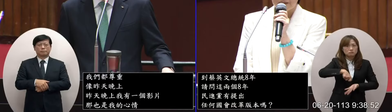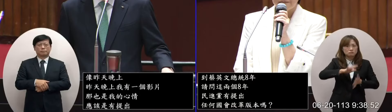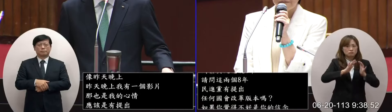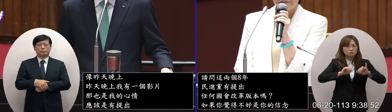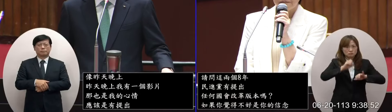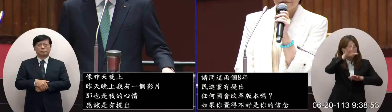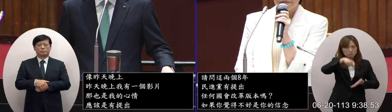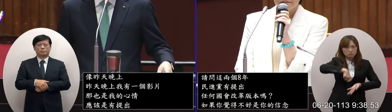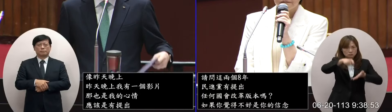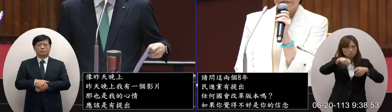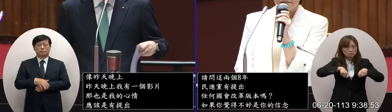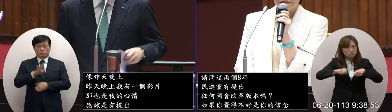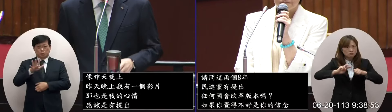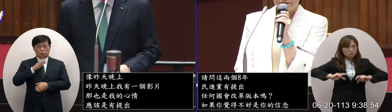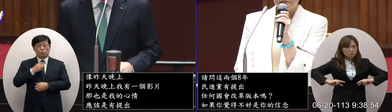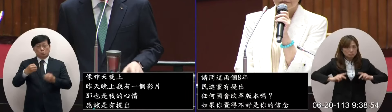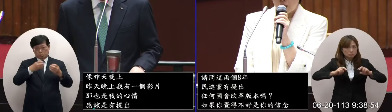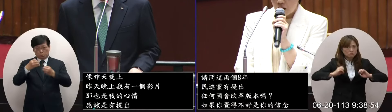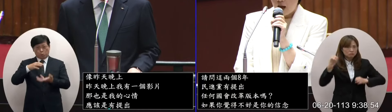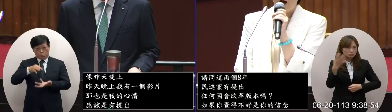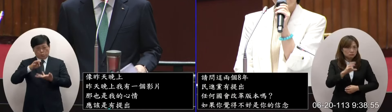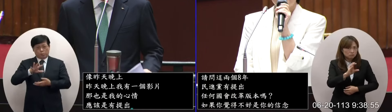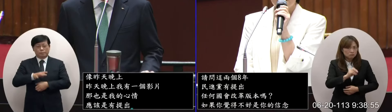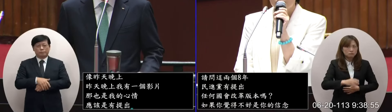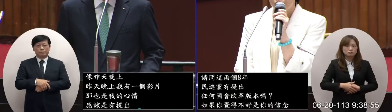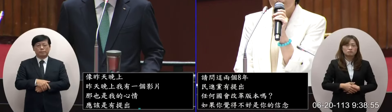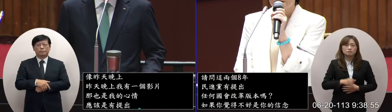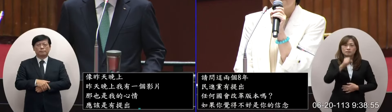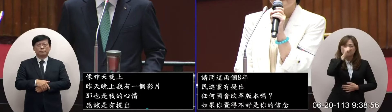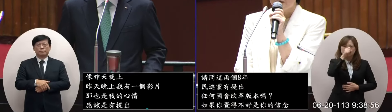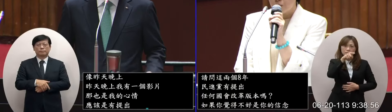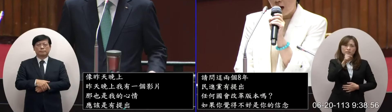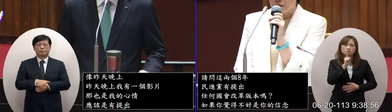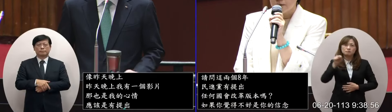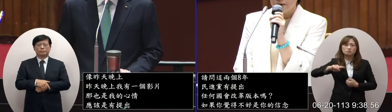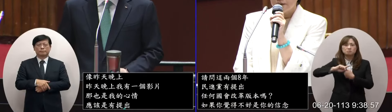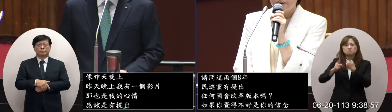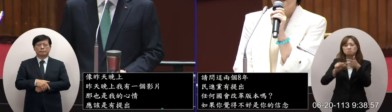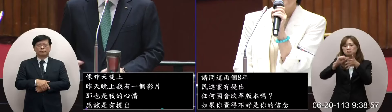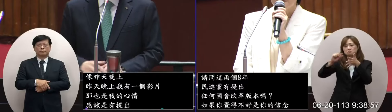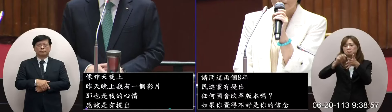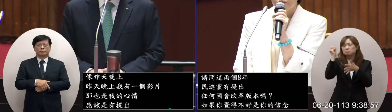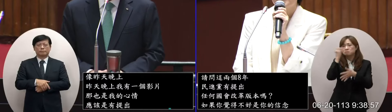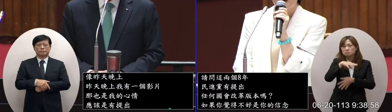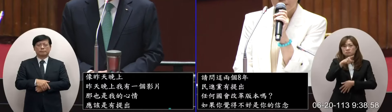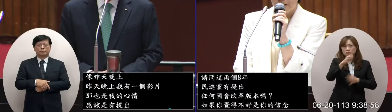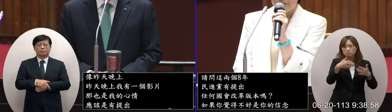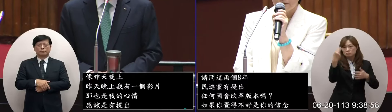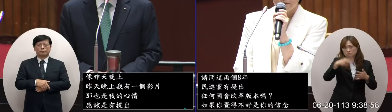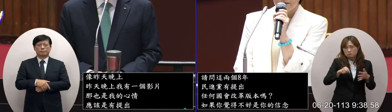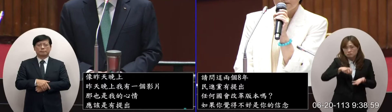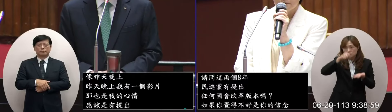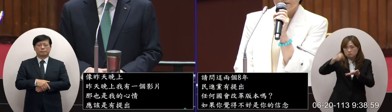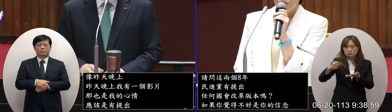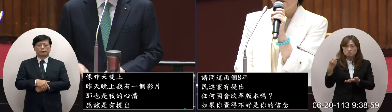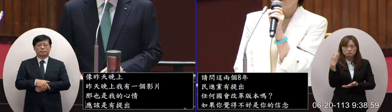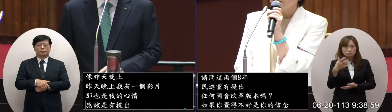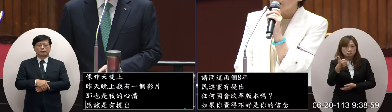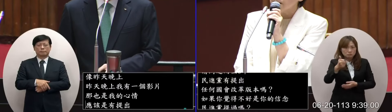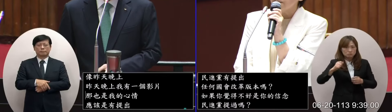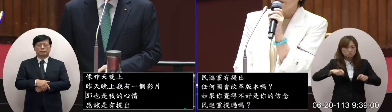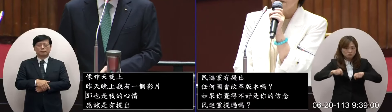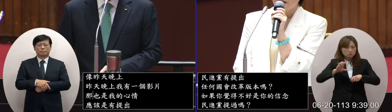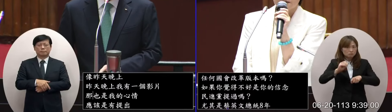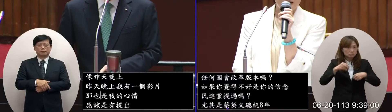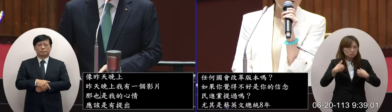相关的版本？ 应该是有讨论到相关的版本。 好，你刚刚说这个法条不好，你要不要提出更好的版本？为